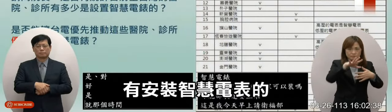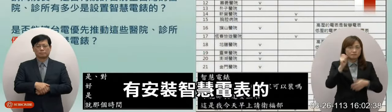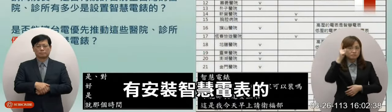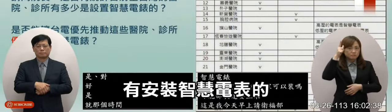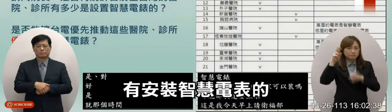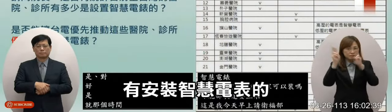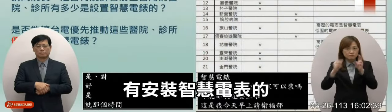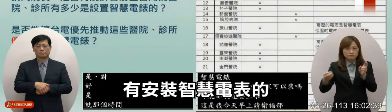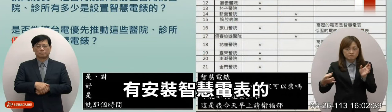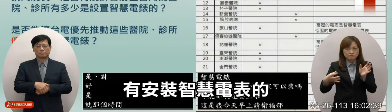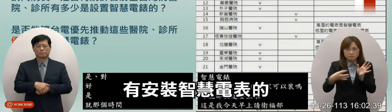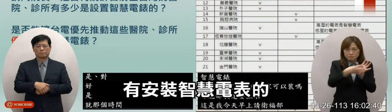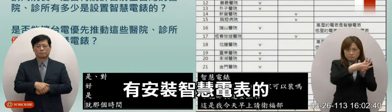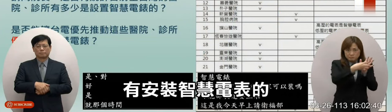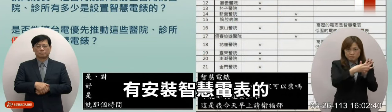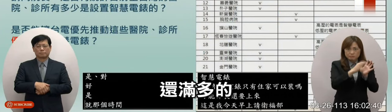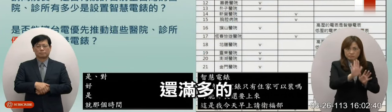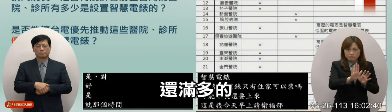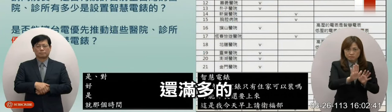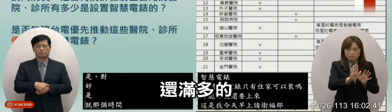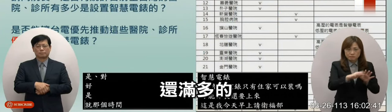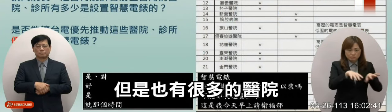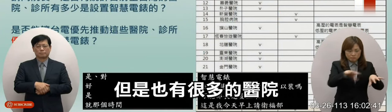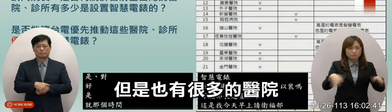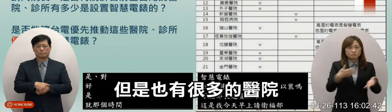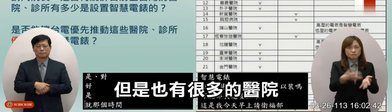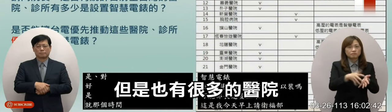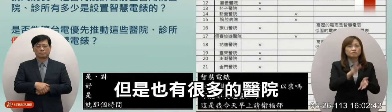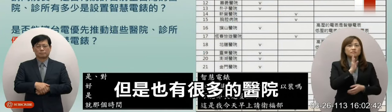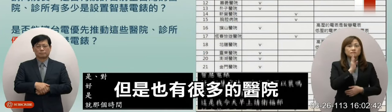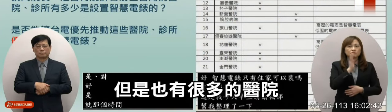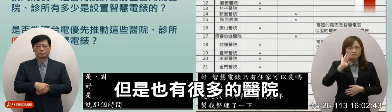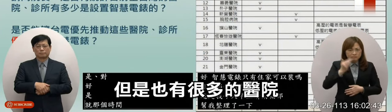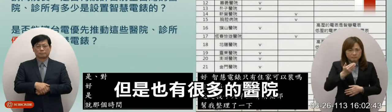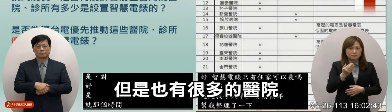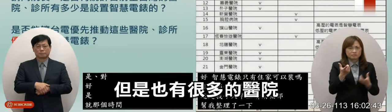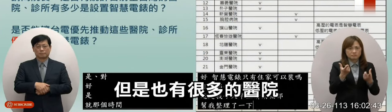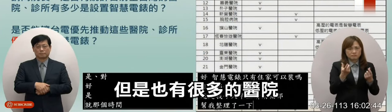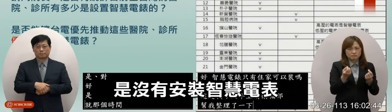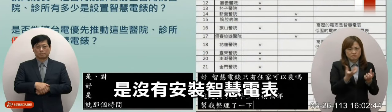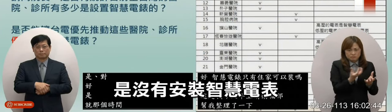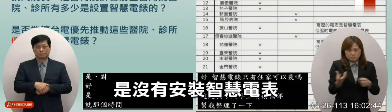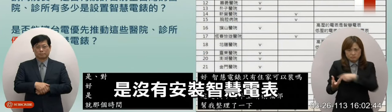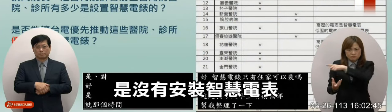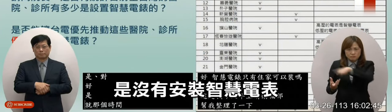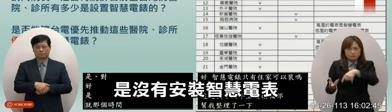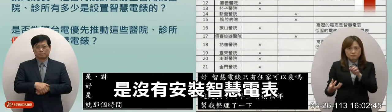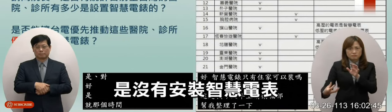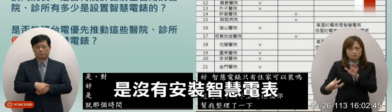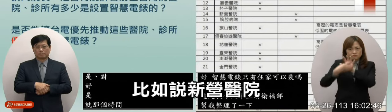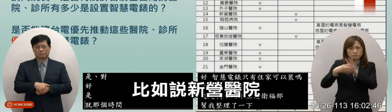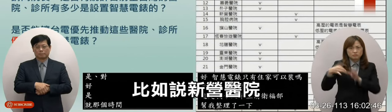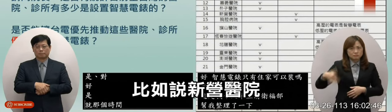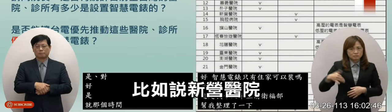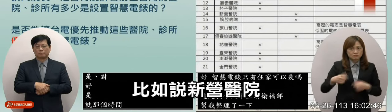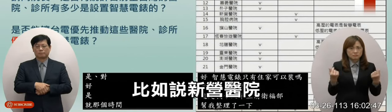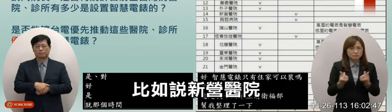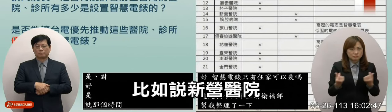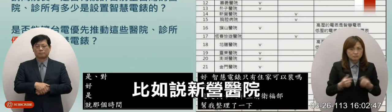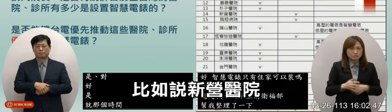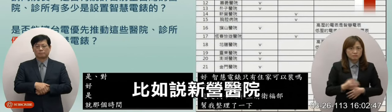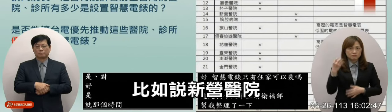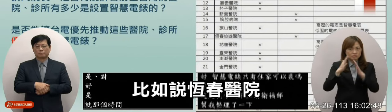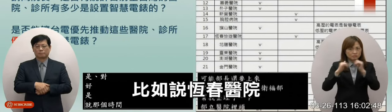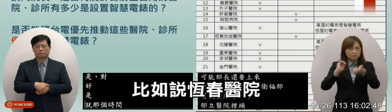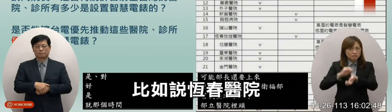智慧电表的还蛮多的，但是呢，也有很多的医院是没有安装智慧电表，比如说新营医院